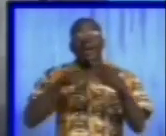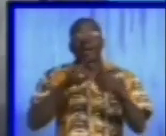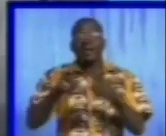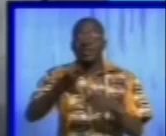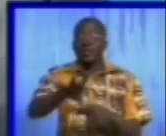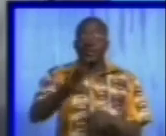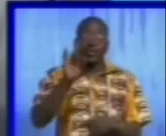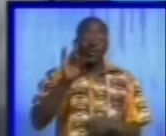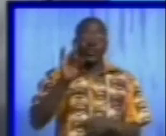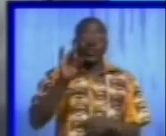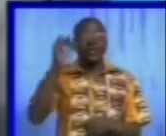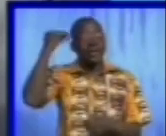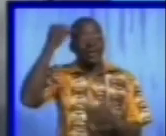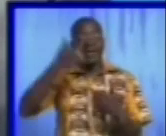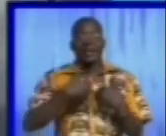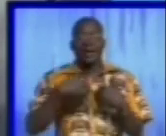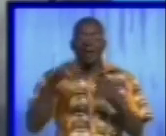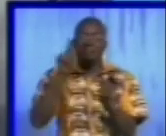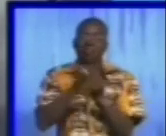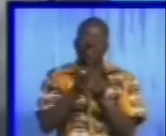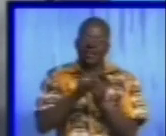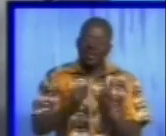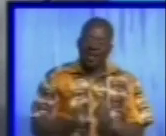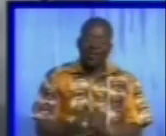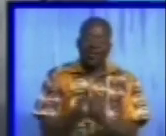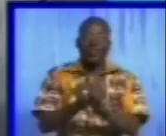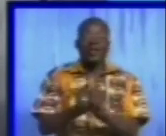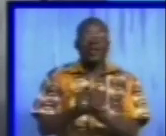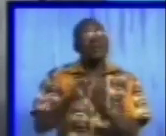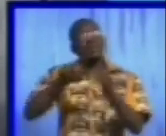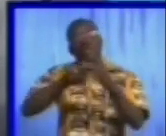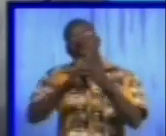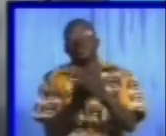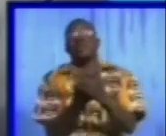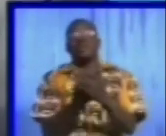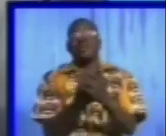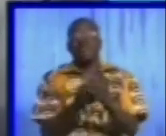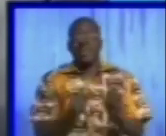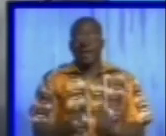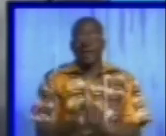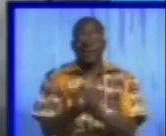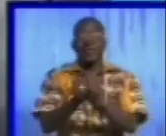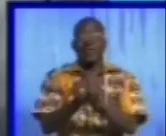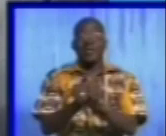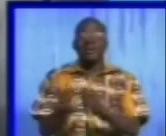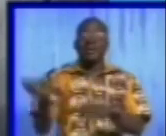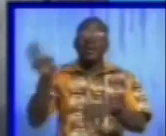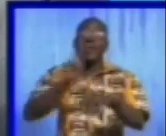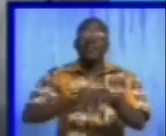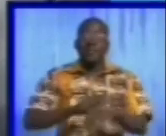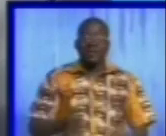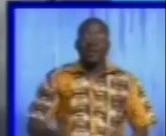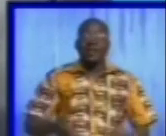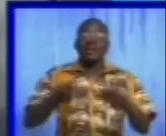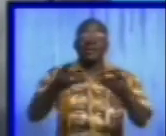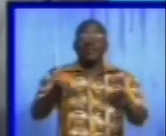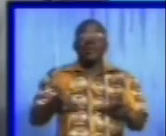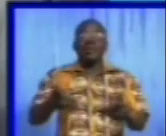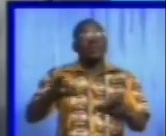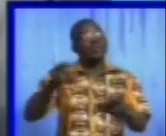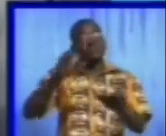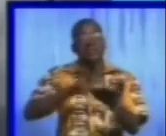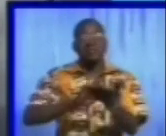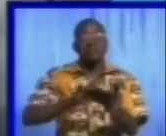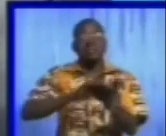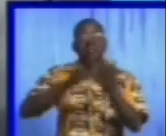détectées, il n'y a qu'un petit accompagnement qui n'est qu'un point de départ. L'accompagnement consiste à la mise à disposition de produits